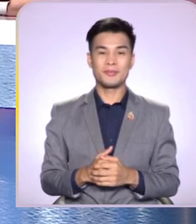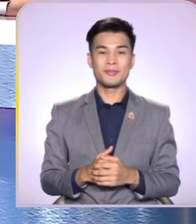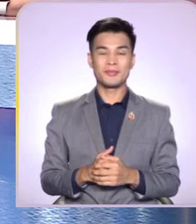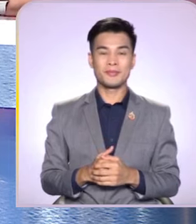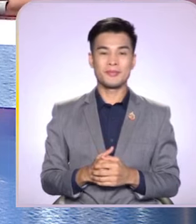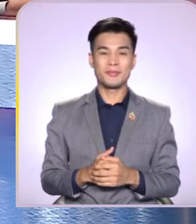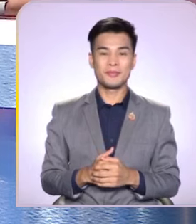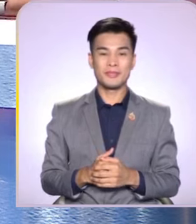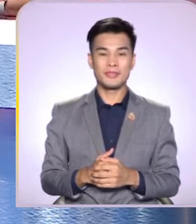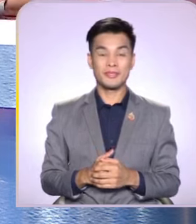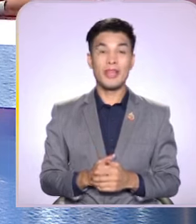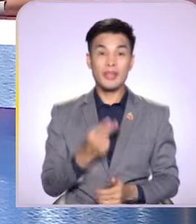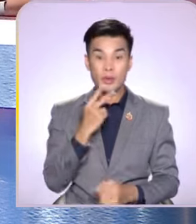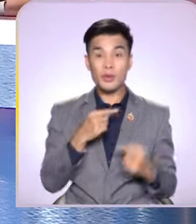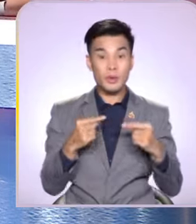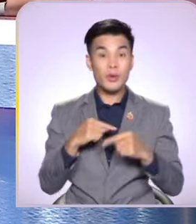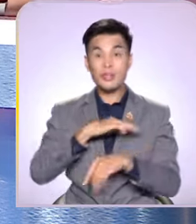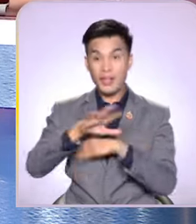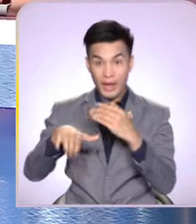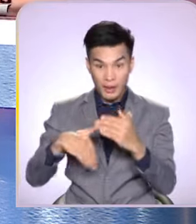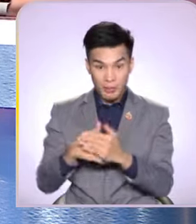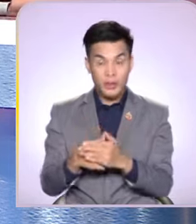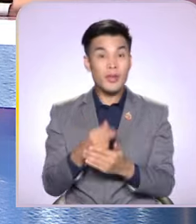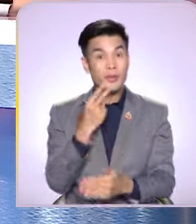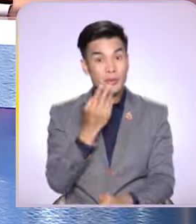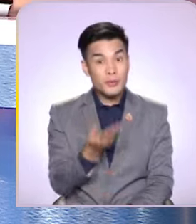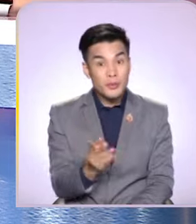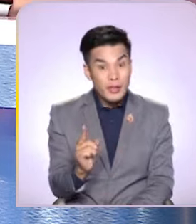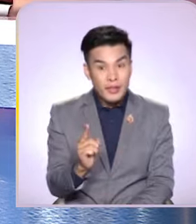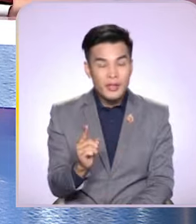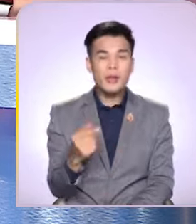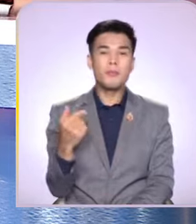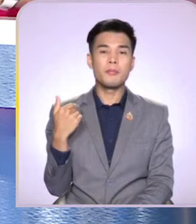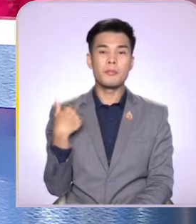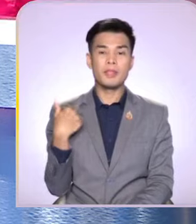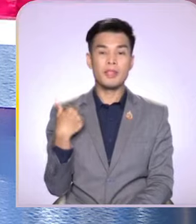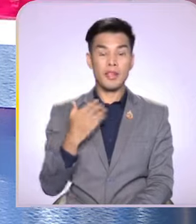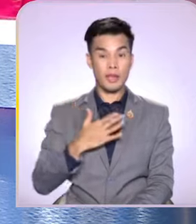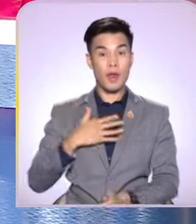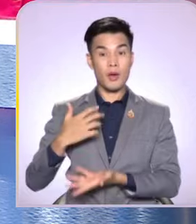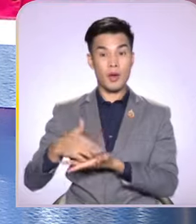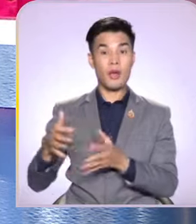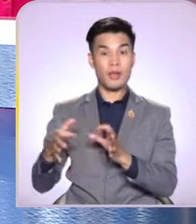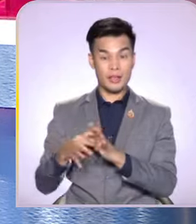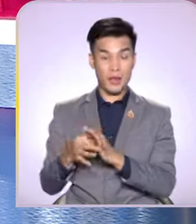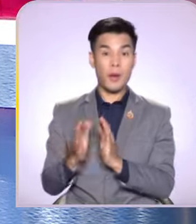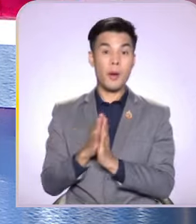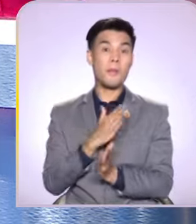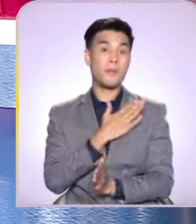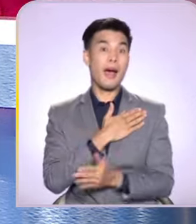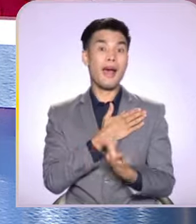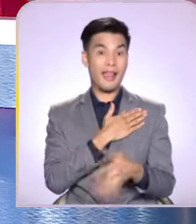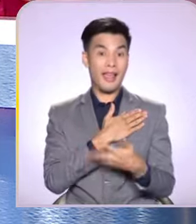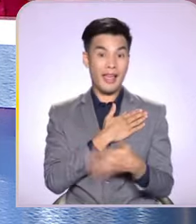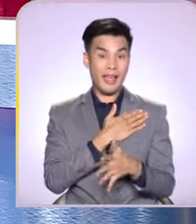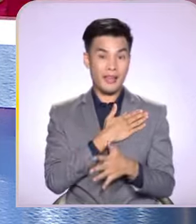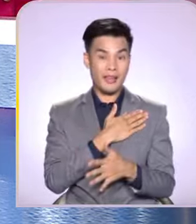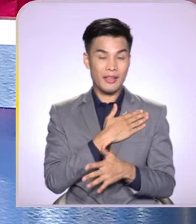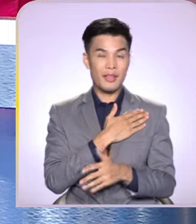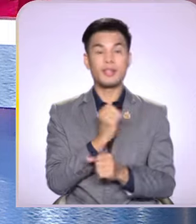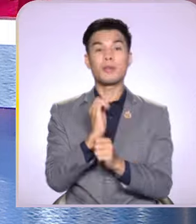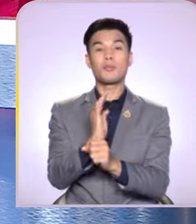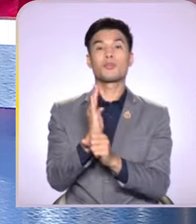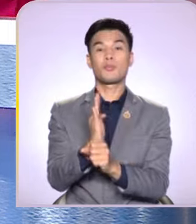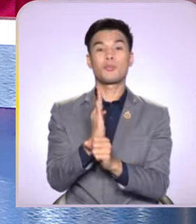งั้นเดี๋ยวข่าวอีกข่าวนึงขออนุญาตพาพี่ๆแล้วคุณผู้ชมนะคะคือเมื่อกี้ให้ดิฉันเล่าเกี่ยวกับเรื่องของพระอะไรอย่างนี้ใช่ไหมไปงานก